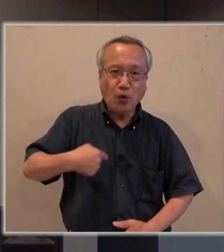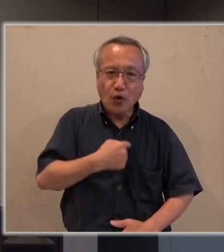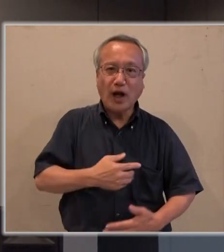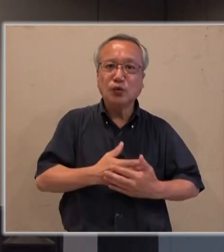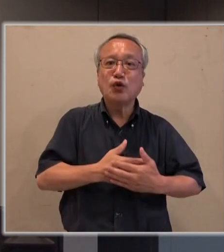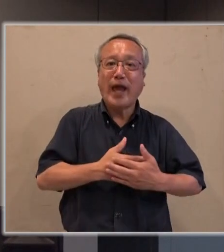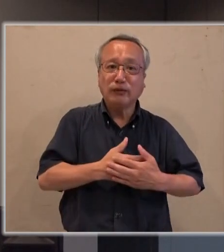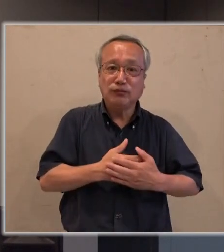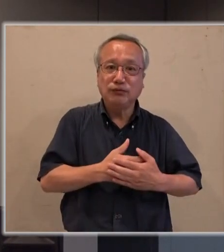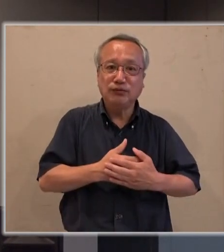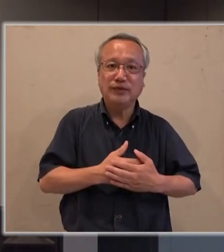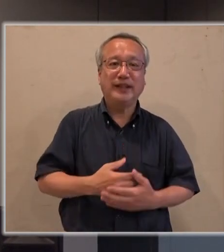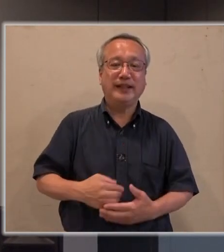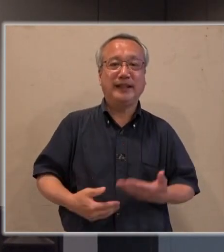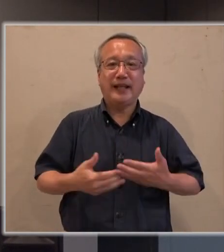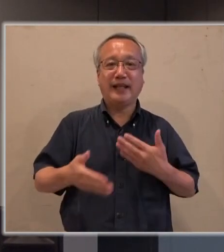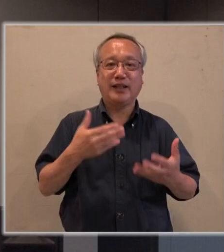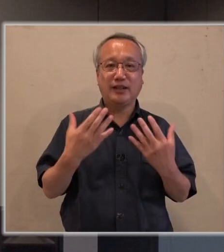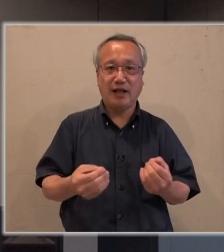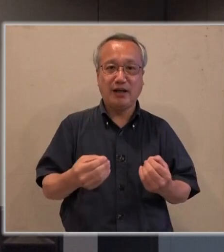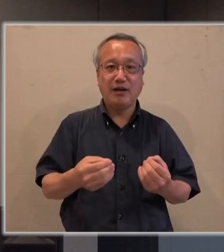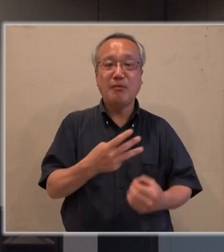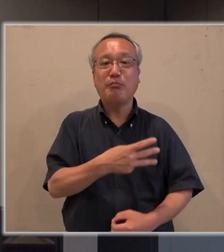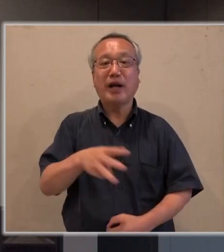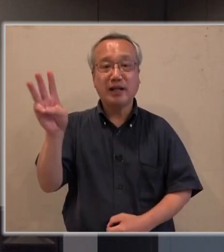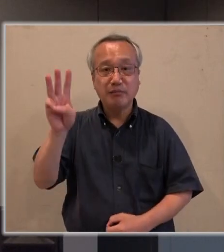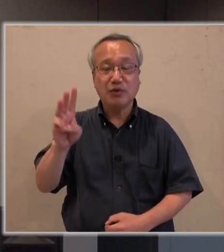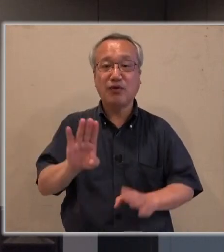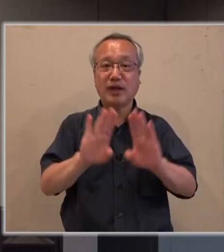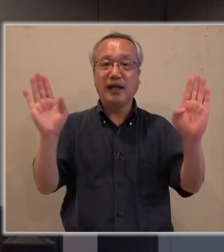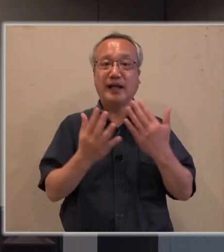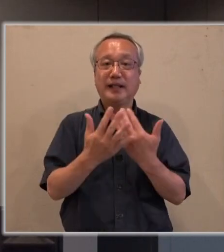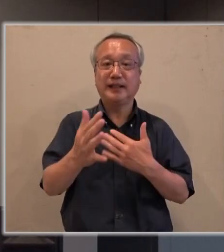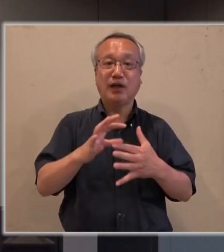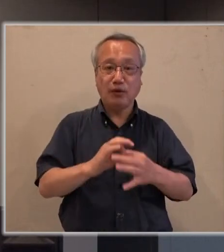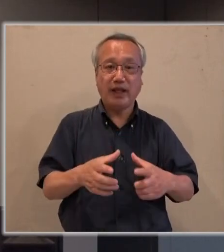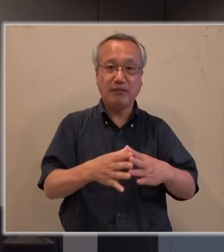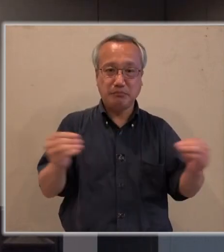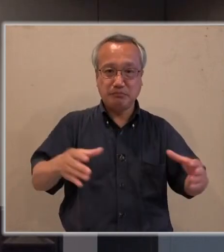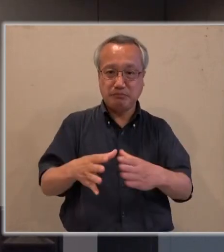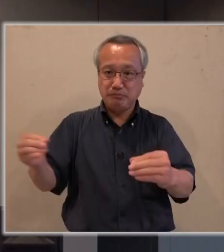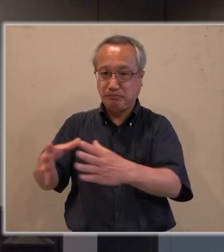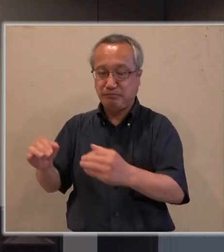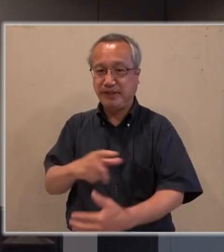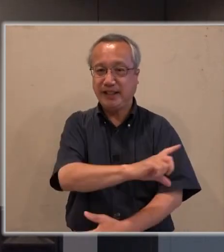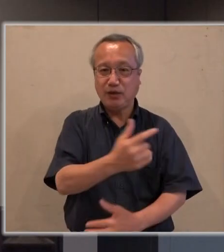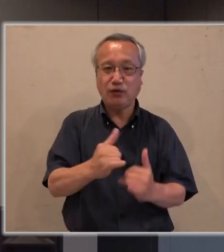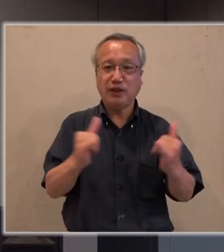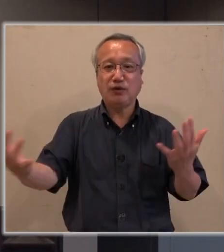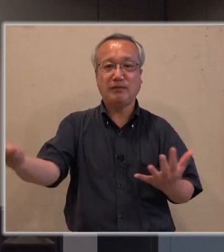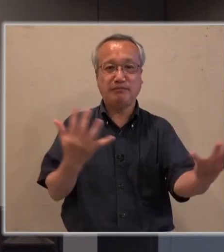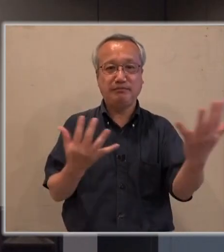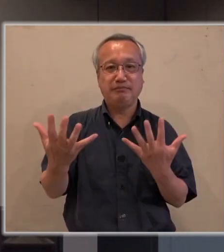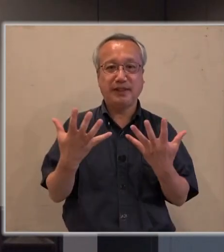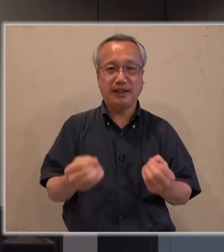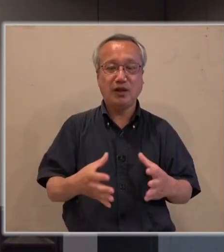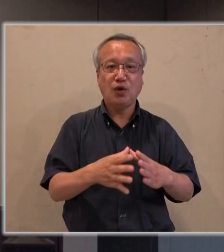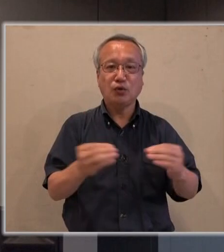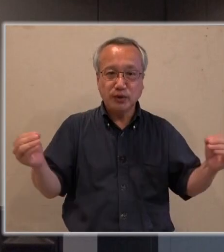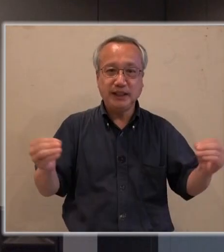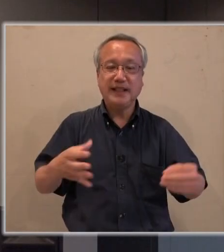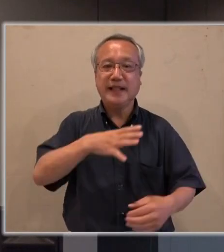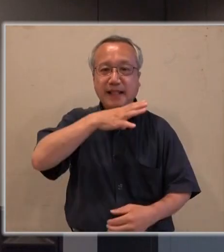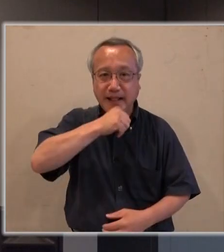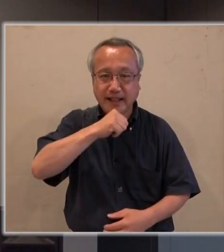ました。パラリンピックの開会式の会場なので、さまざまな国からいろんな人が来ていました。国籍、年